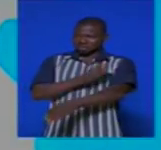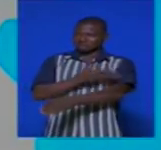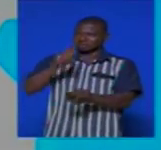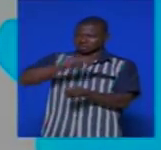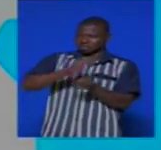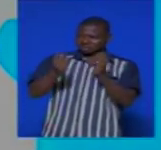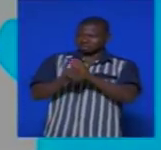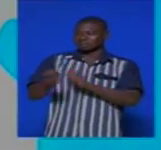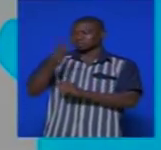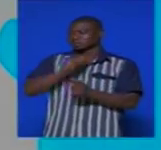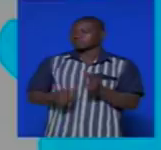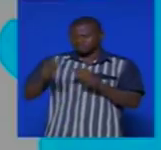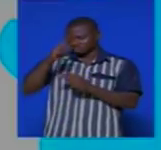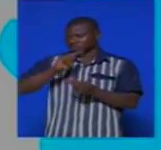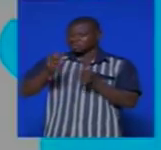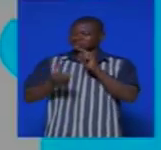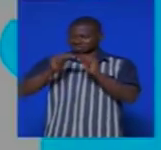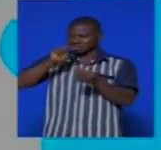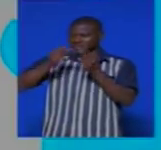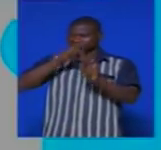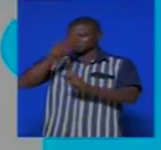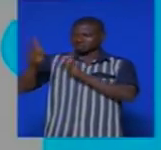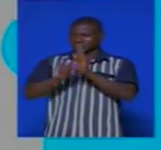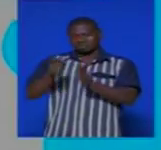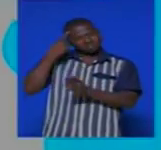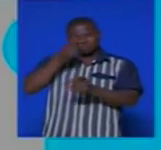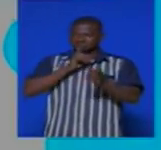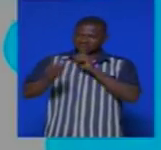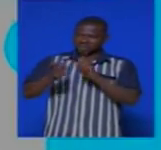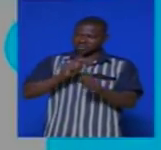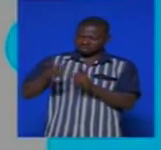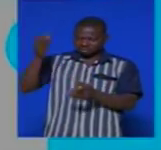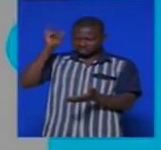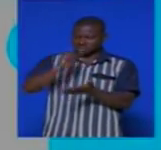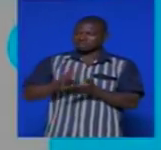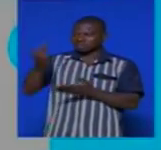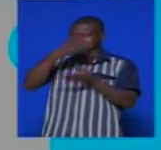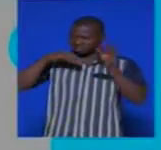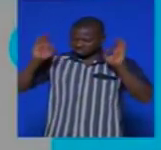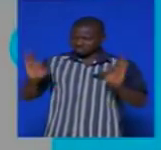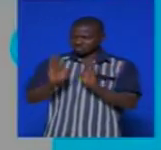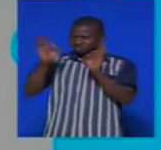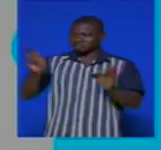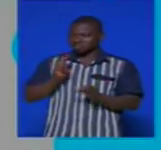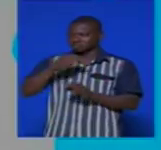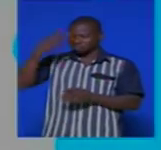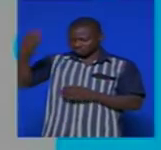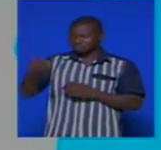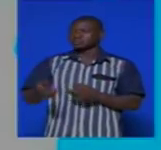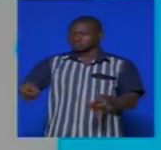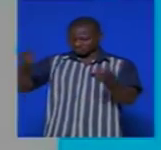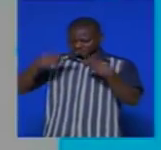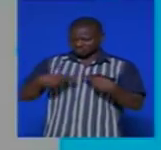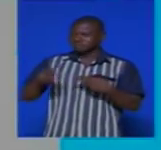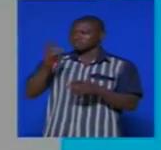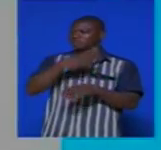démographique. Pour nous parler de cette JMP 2018 et de ses enjeux, nous recevons le directeur général de l'économie